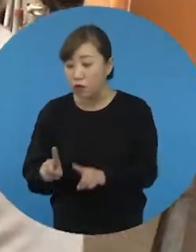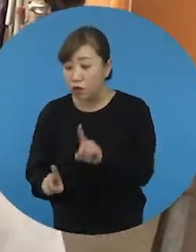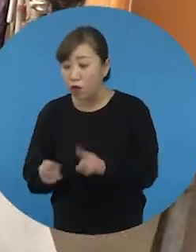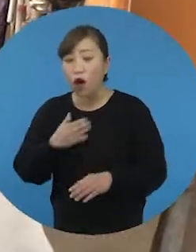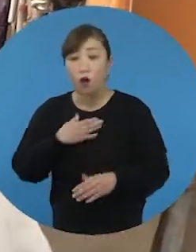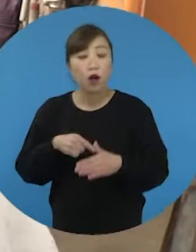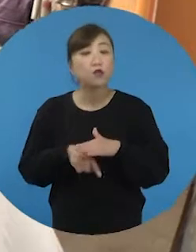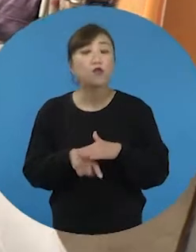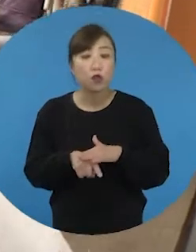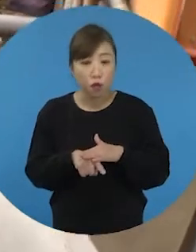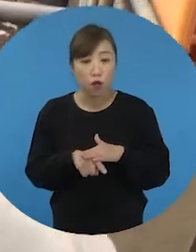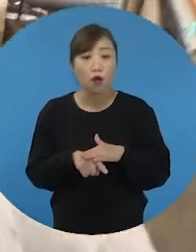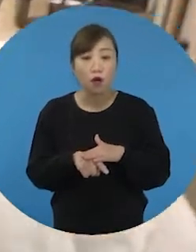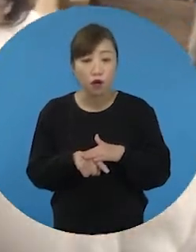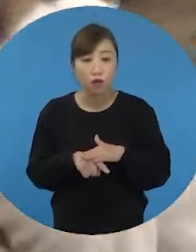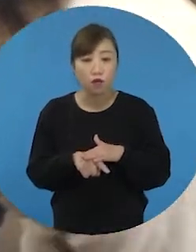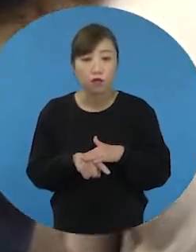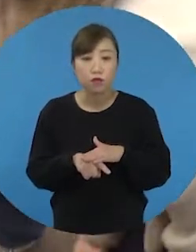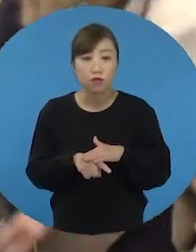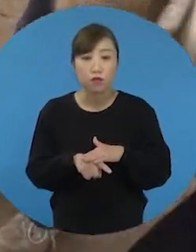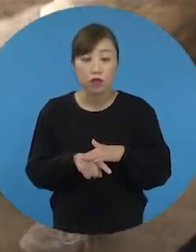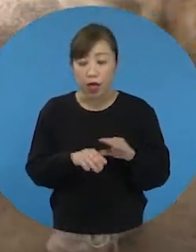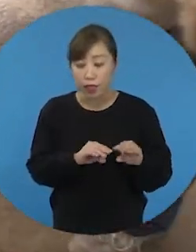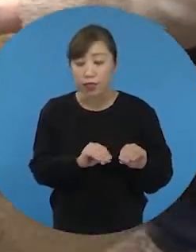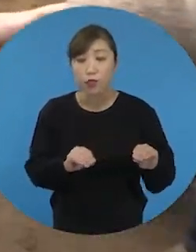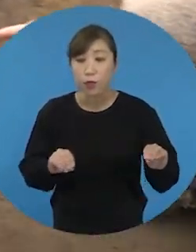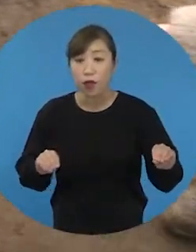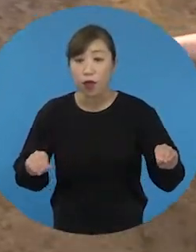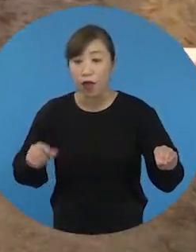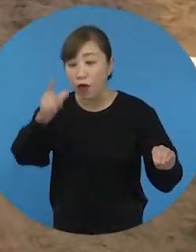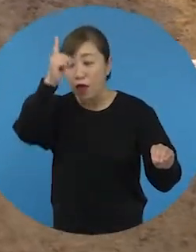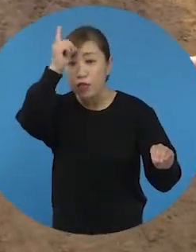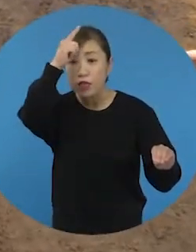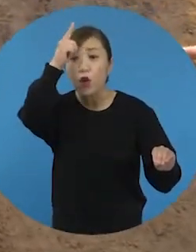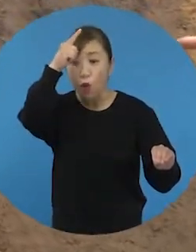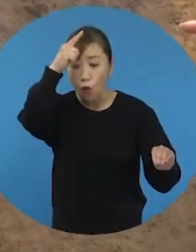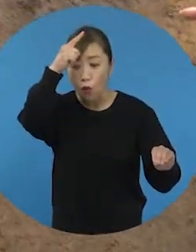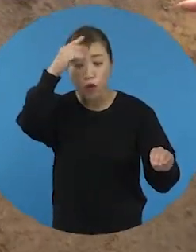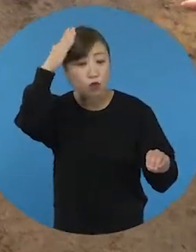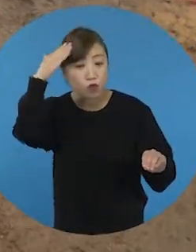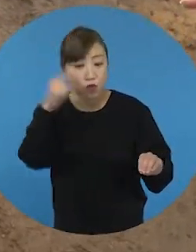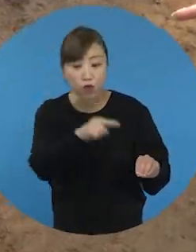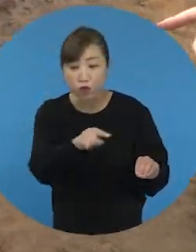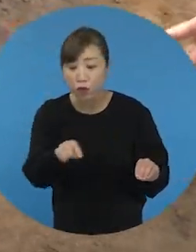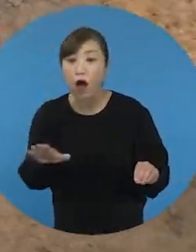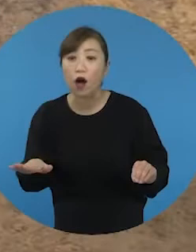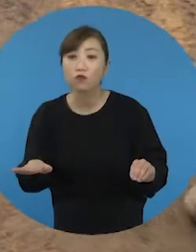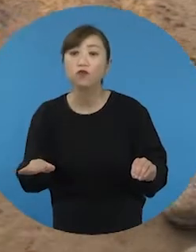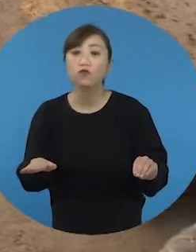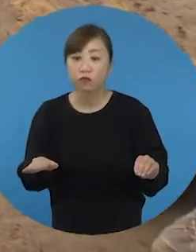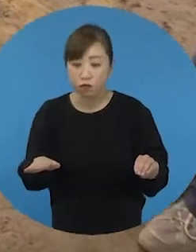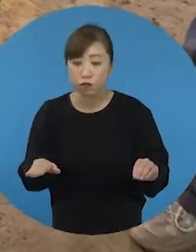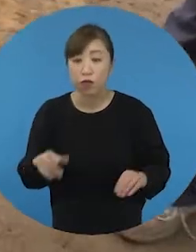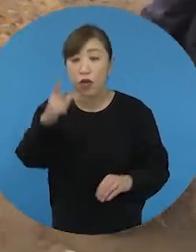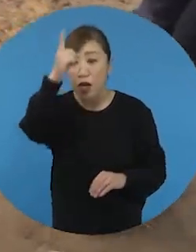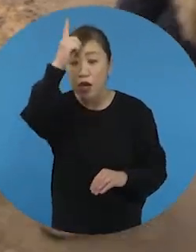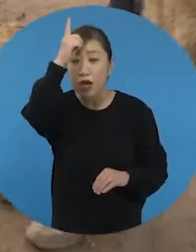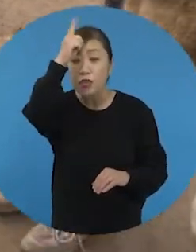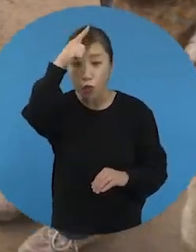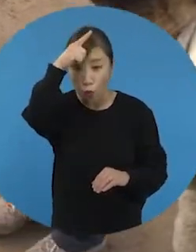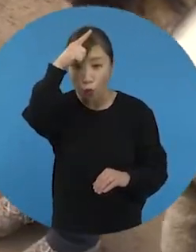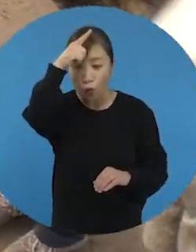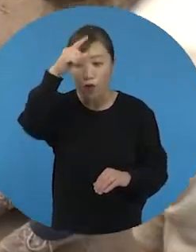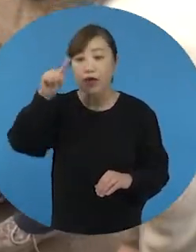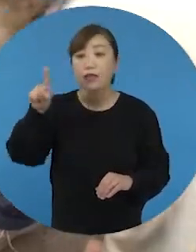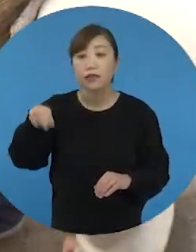というと、ここの黄色い地面が黄色くなったり黒くなったりしていると思うんですが、 はい、 この黄色いところが